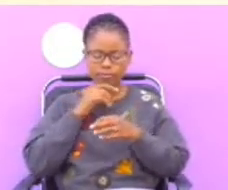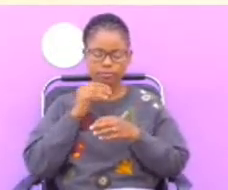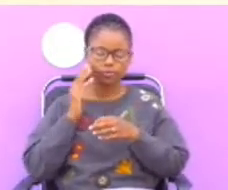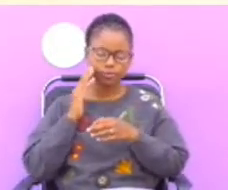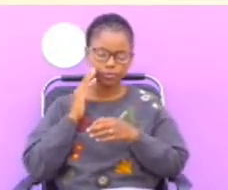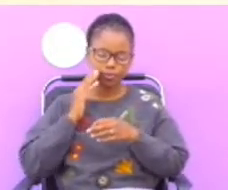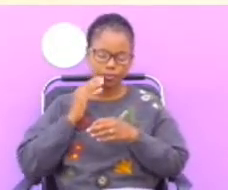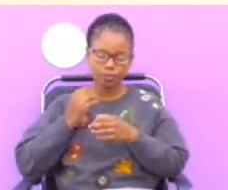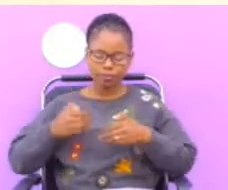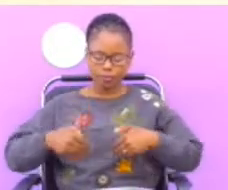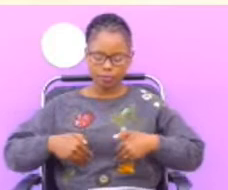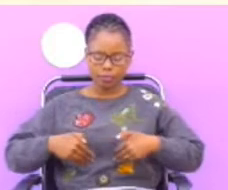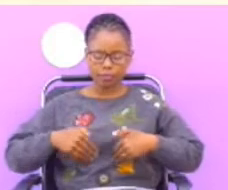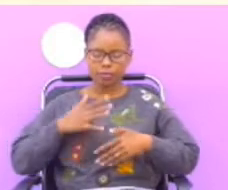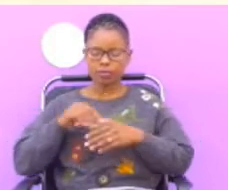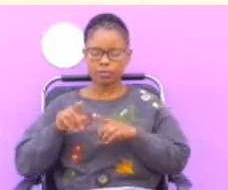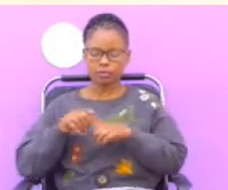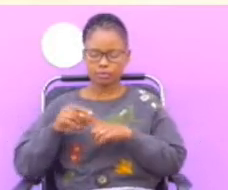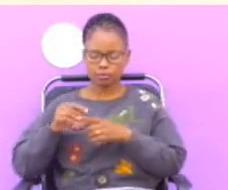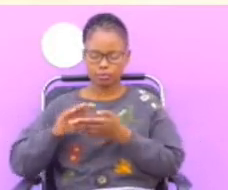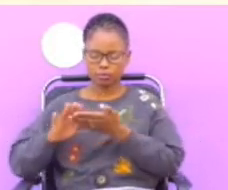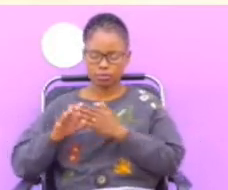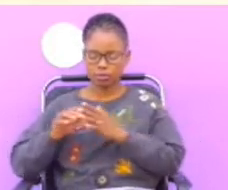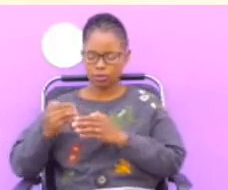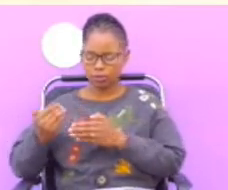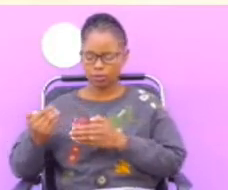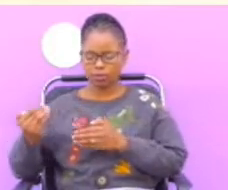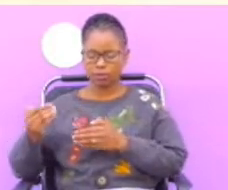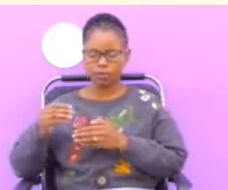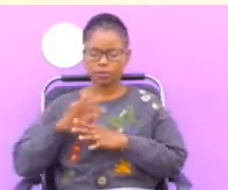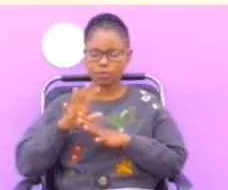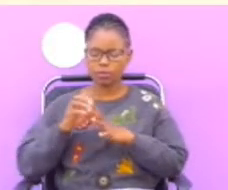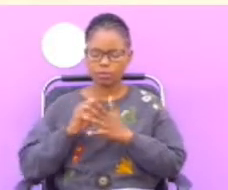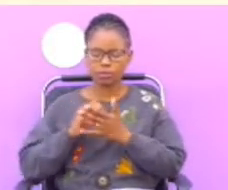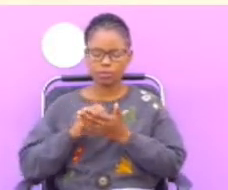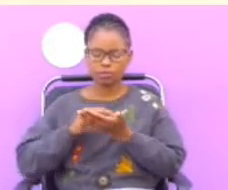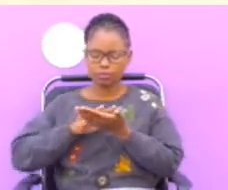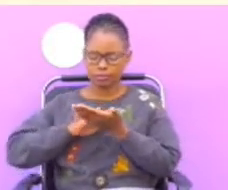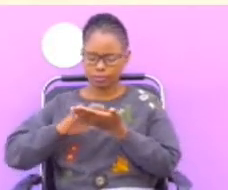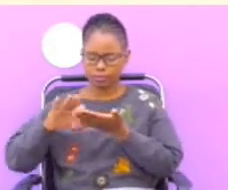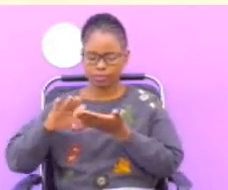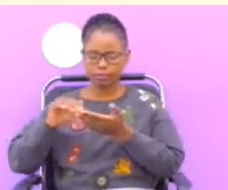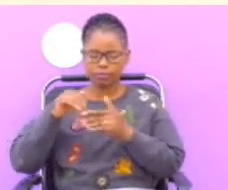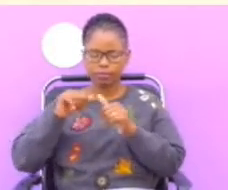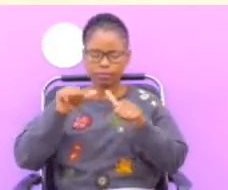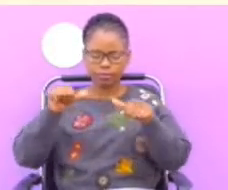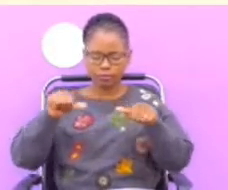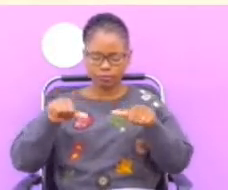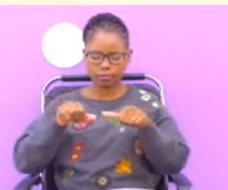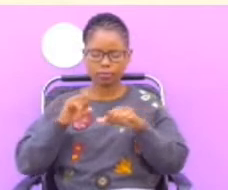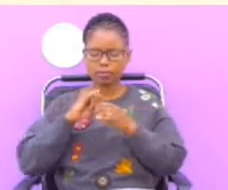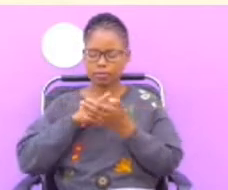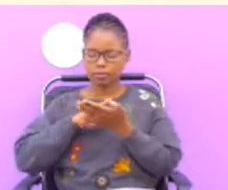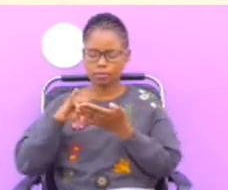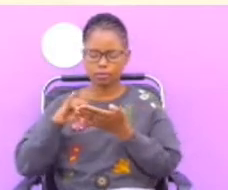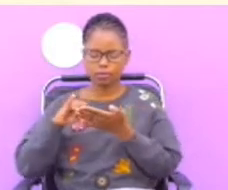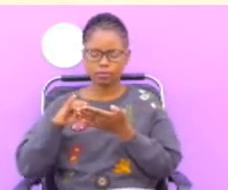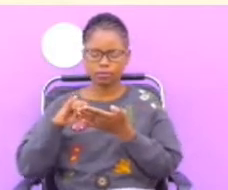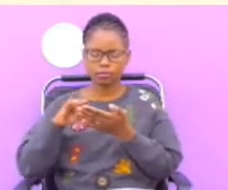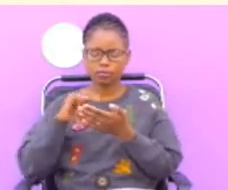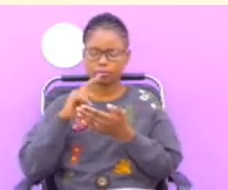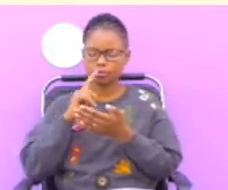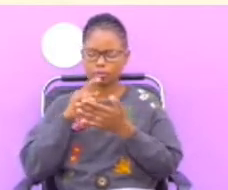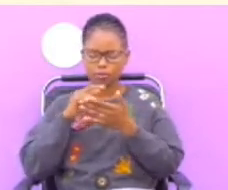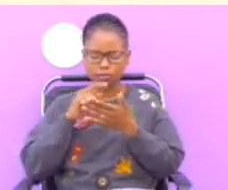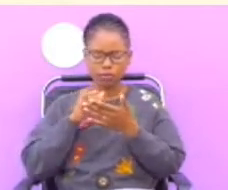airĩtu ona ciana nyinyi mawĩhia na mawaganu mao. Tũthambie tũrĩ kĩgongona gĩaku gĩtheru, nĩgetha